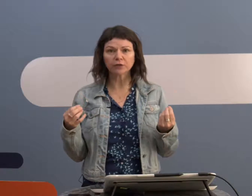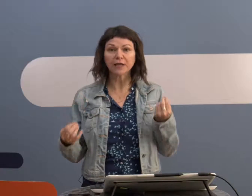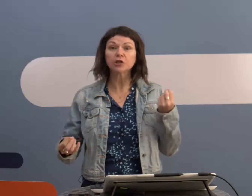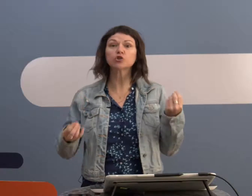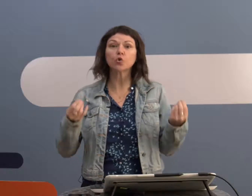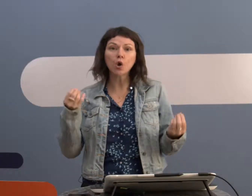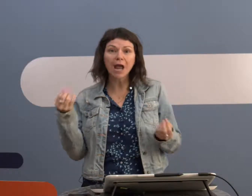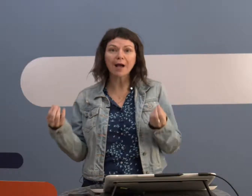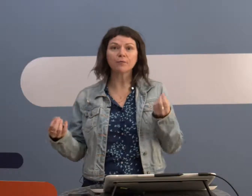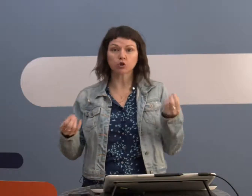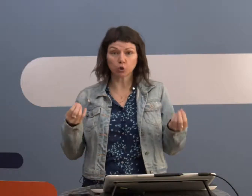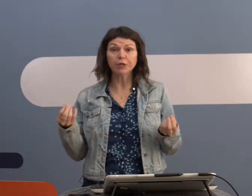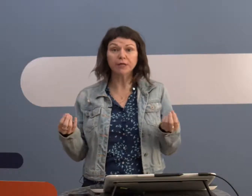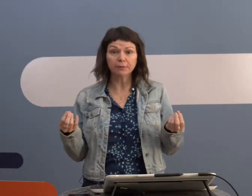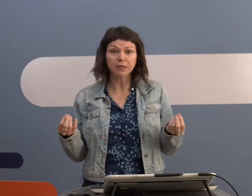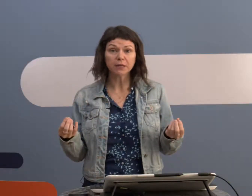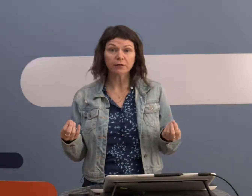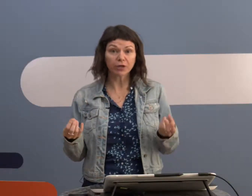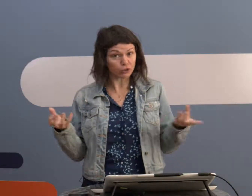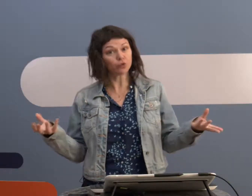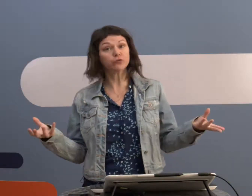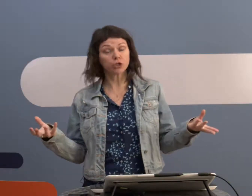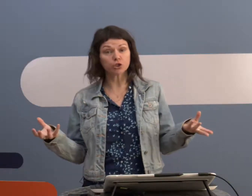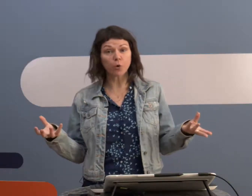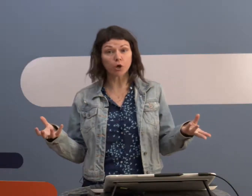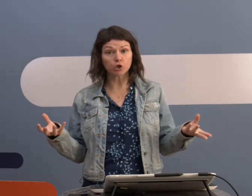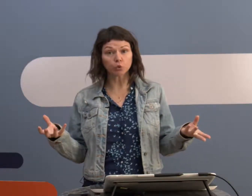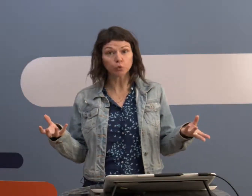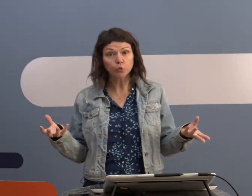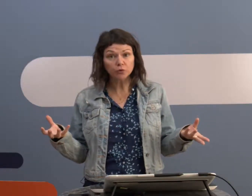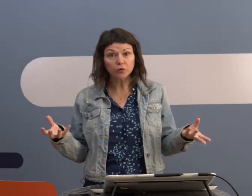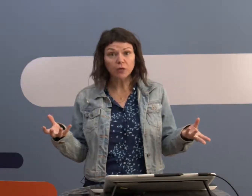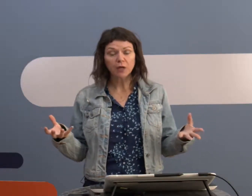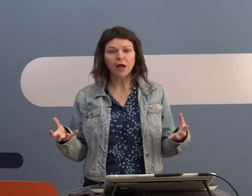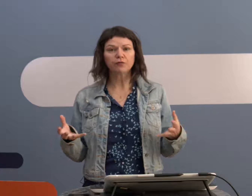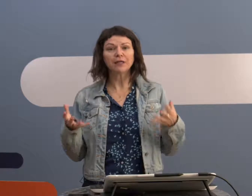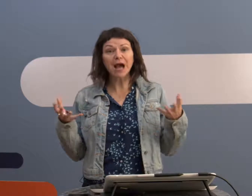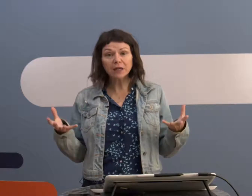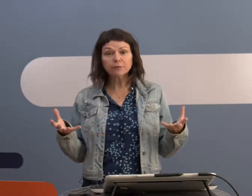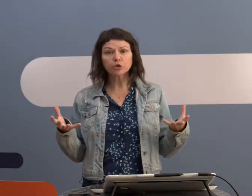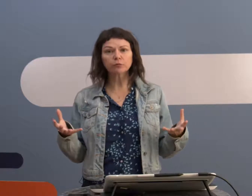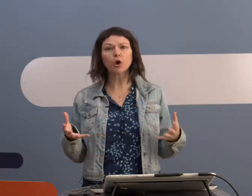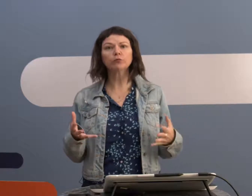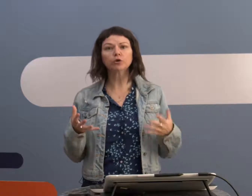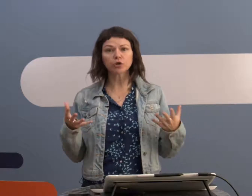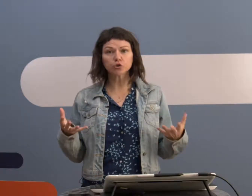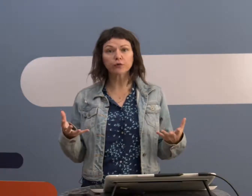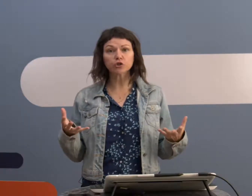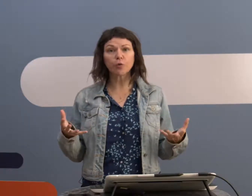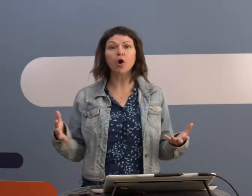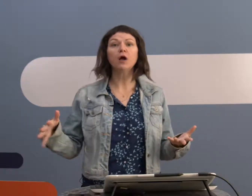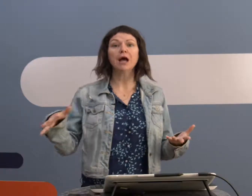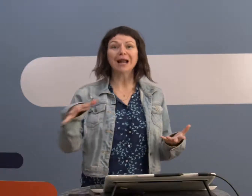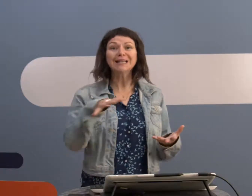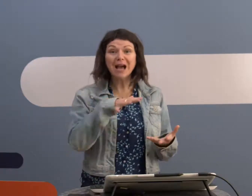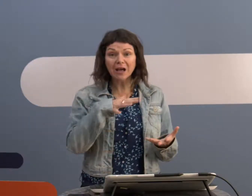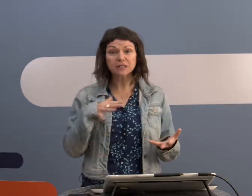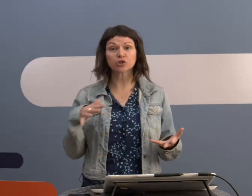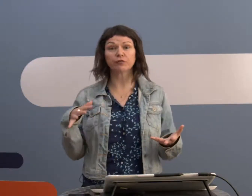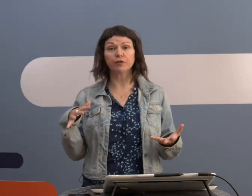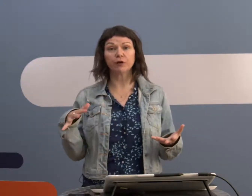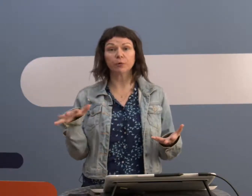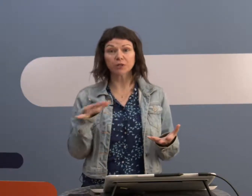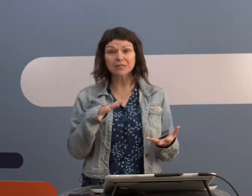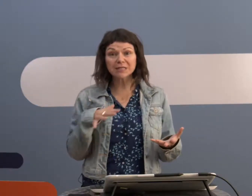זאת אומרת, יש כולם שונים וחשוב שנשמור על שונות, אבל יחד עם זאת מאוד מאוד חשוב לשמור על